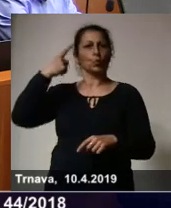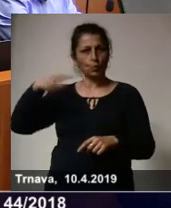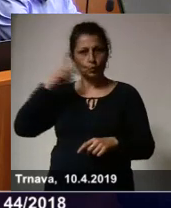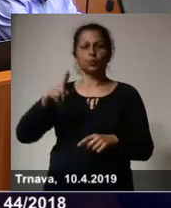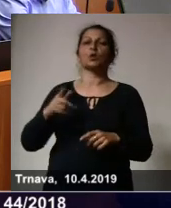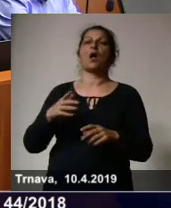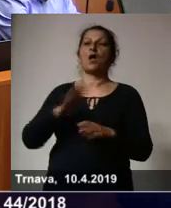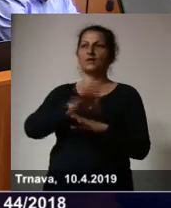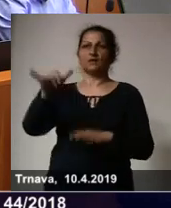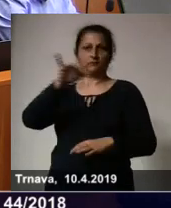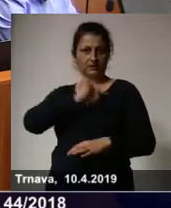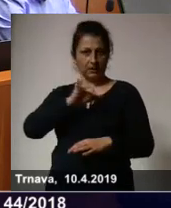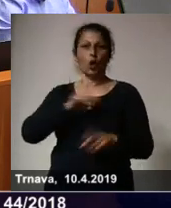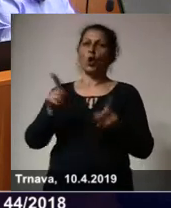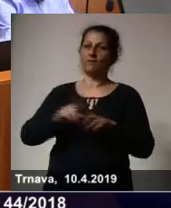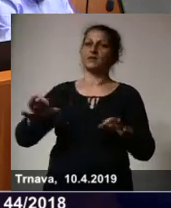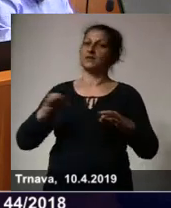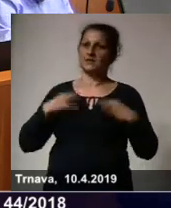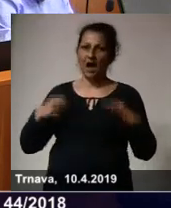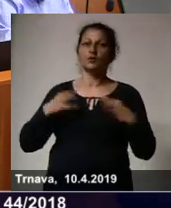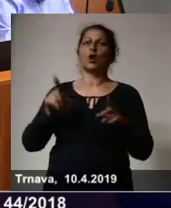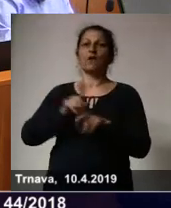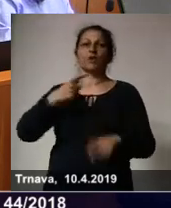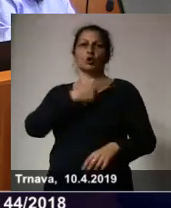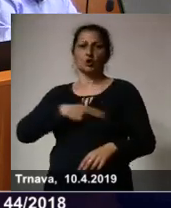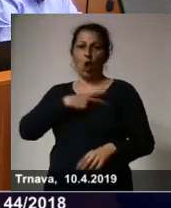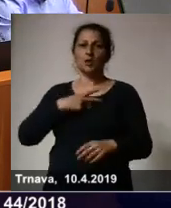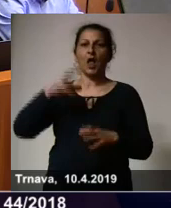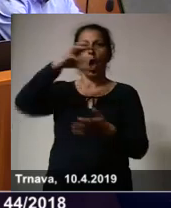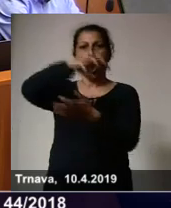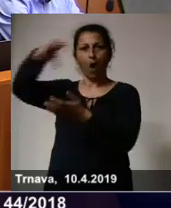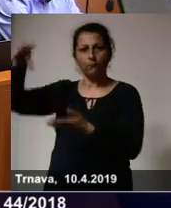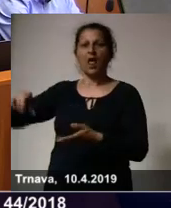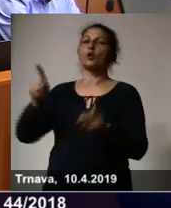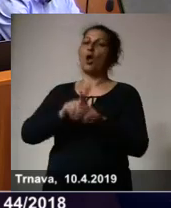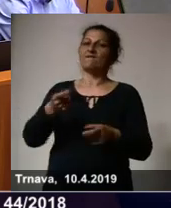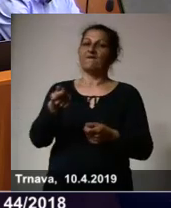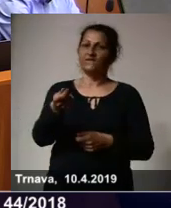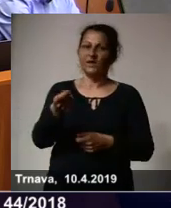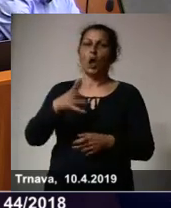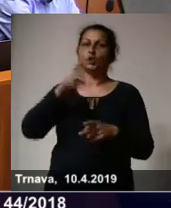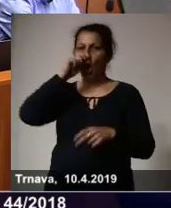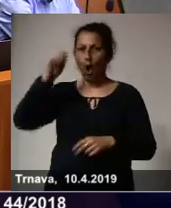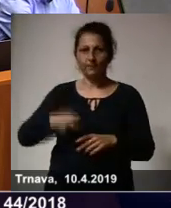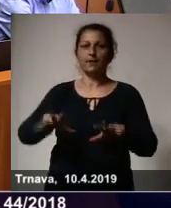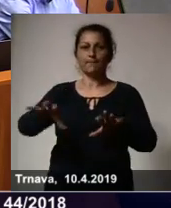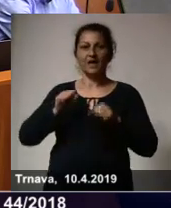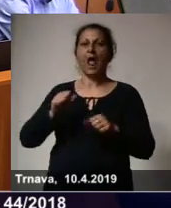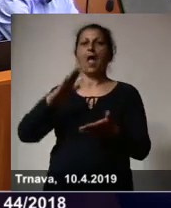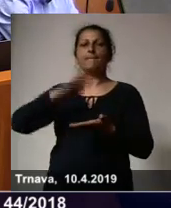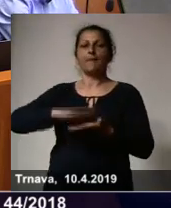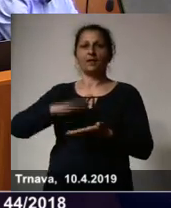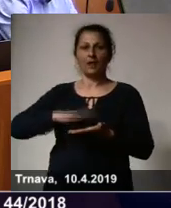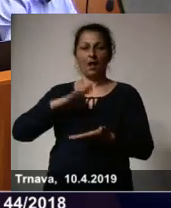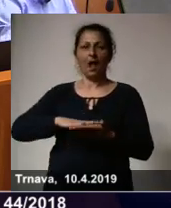tých zainteresovaných, takisto pre zdravotníctvo a aj sociálnu oblasť, ako aj finančná komisia prijala materiály